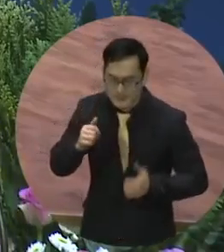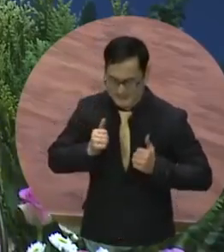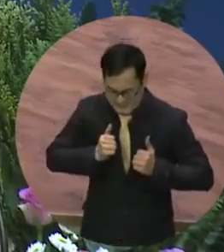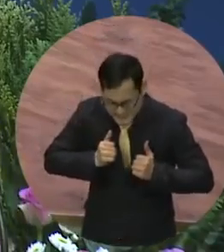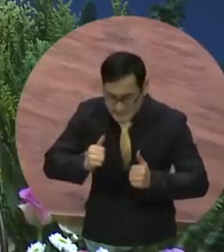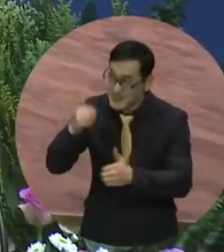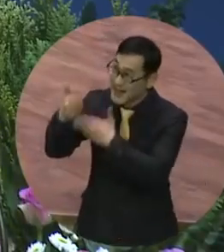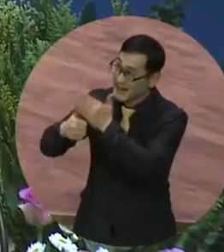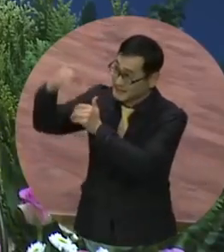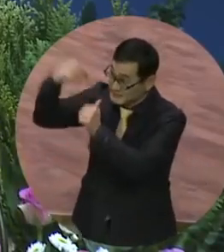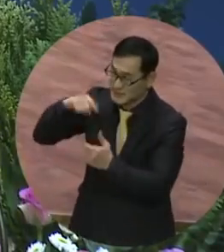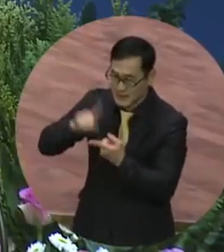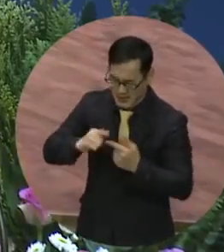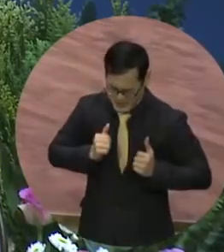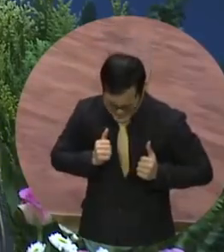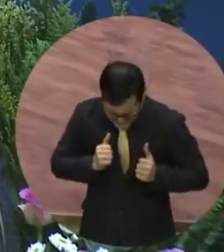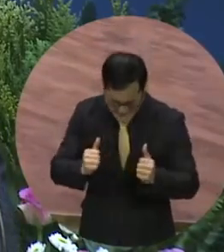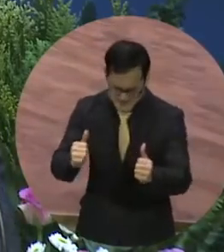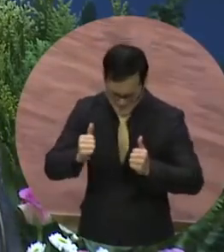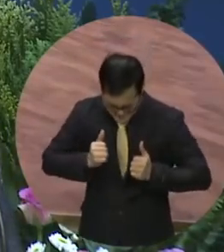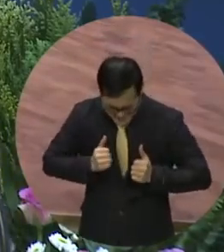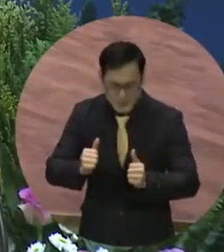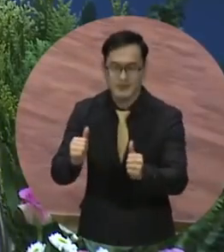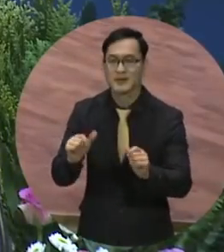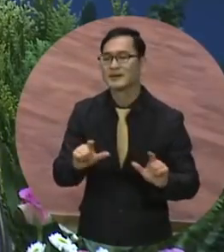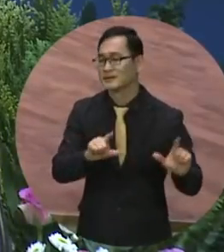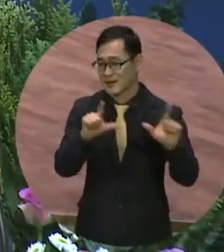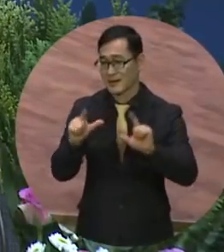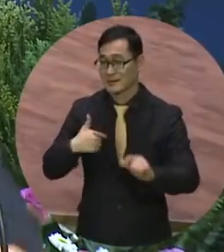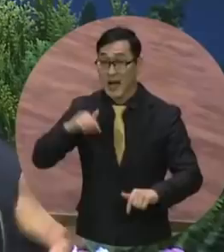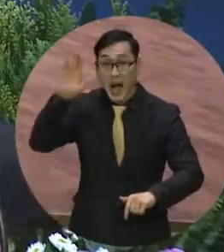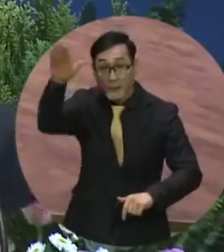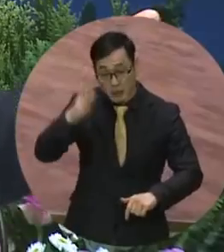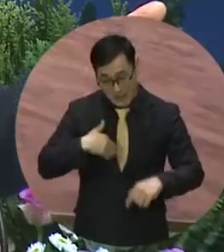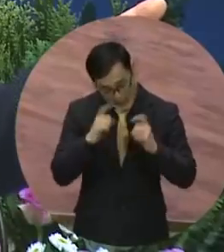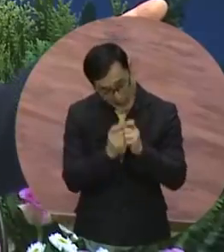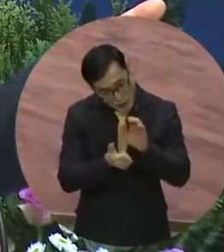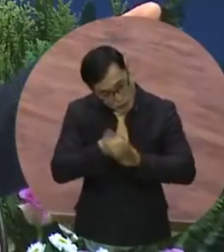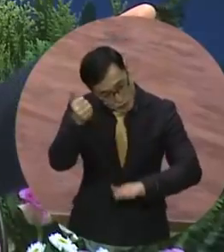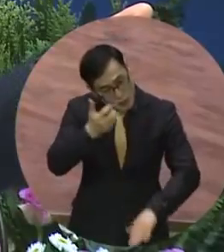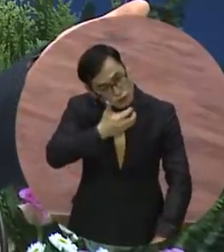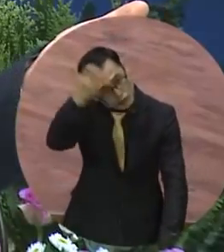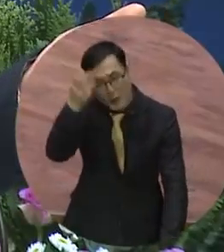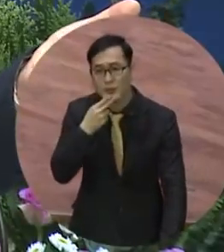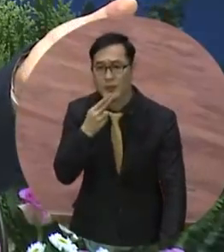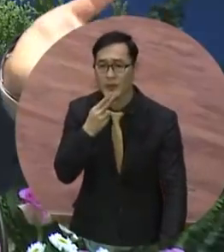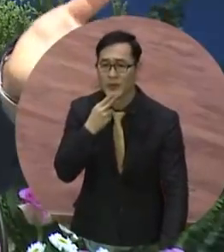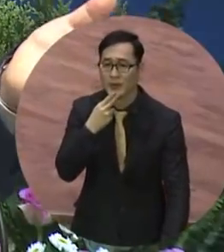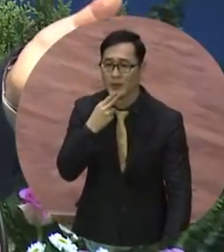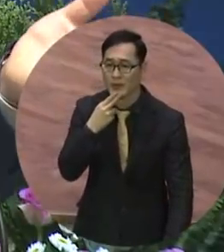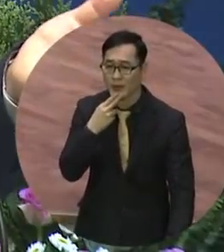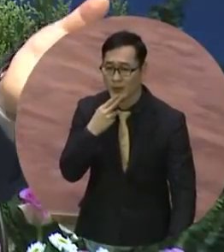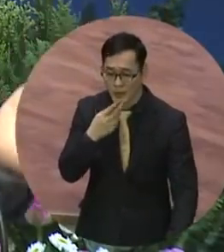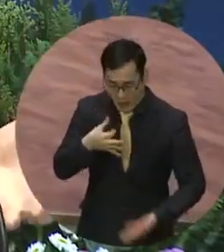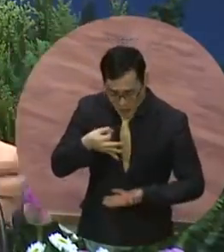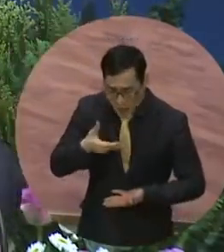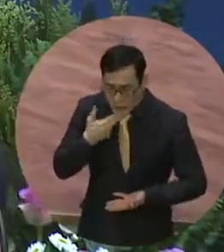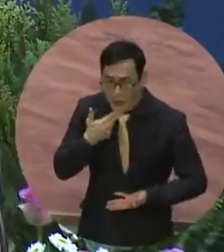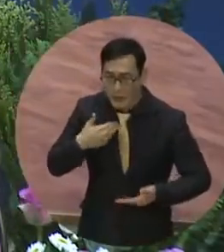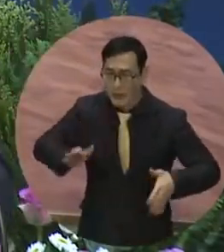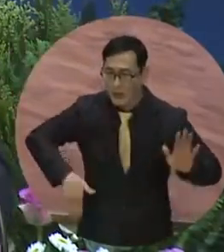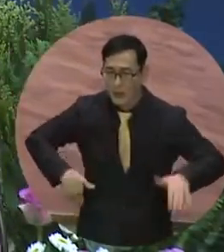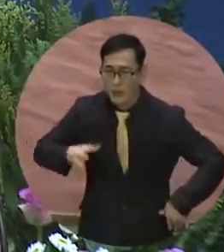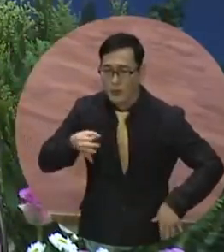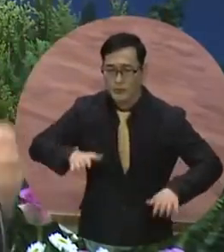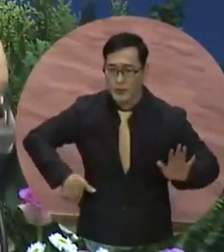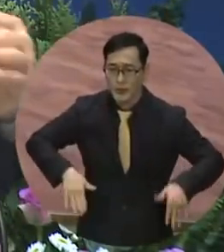그밖에 없어요. 꿈도 비전도 없는 사람이었어. 뭐 아무 가질 게 뭐 있어야 뭐 있어야 뭐 꿈 비전 나는